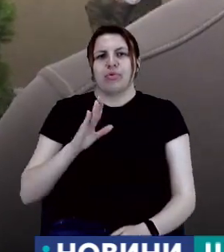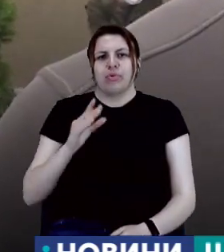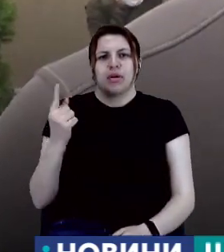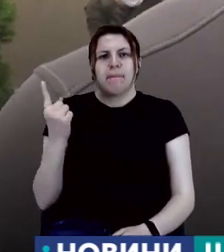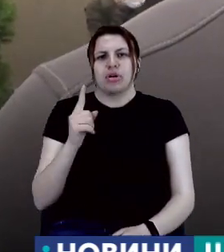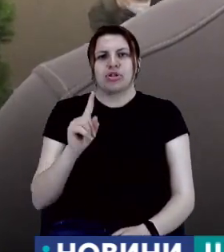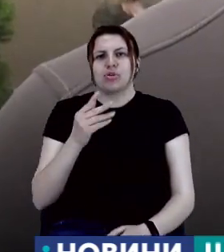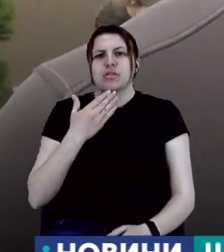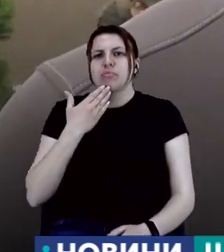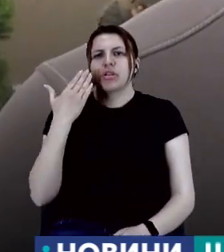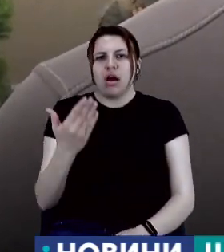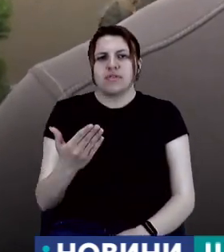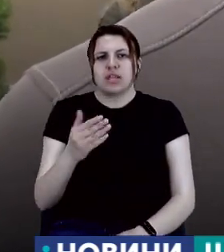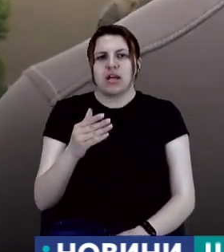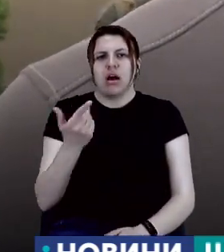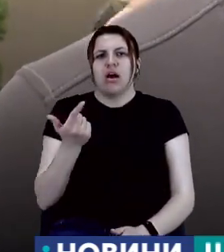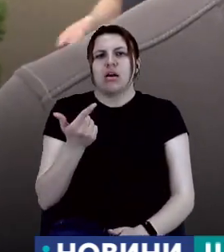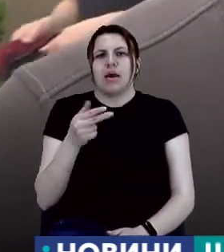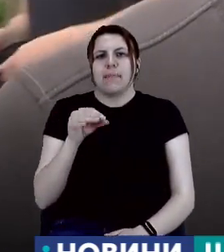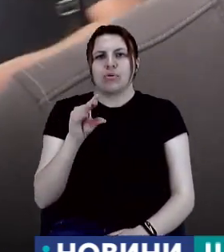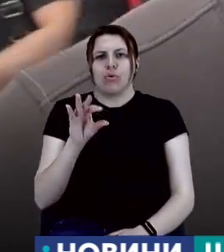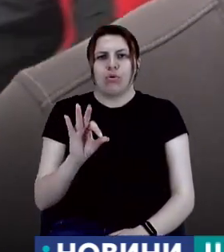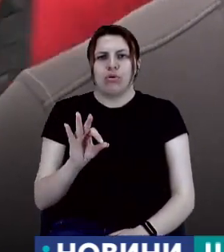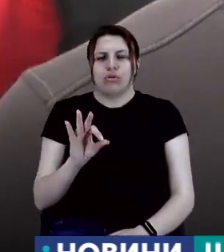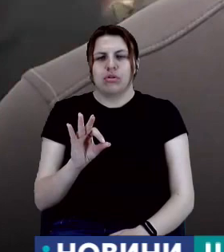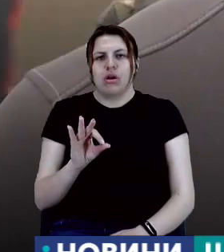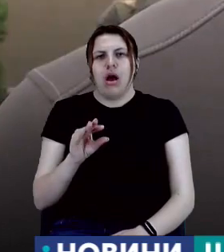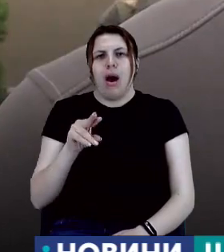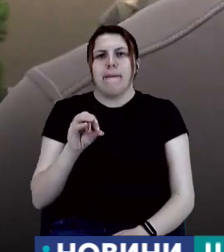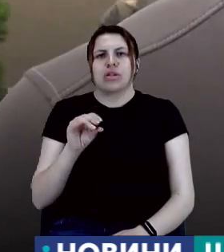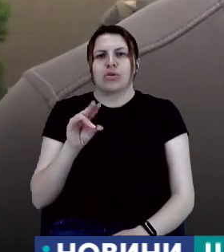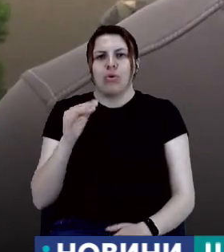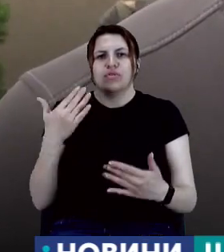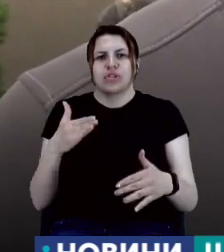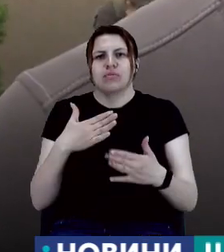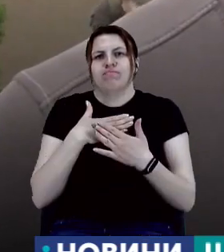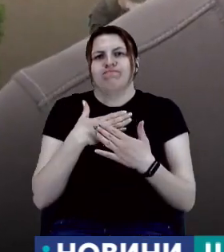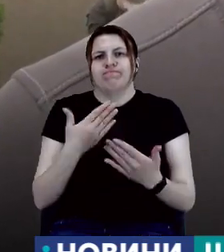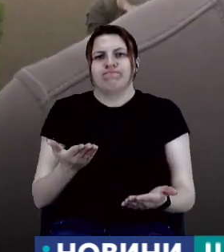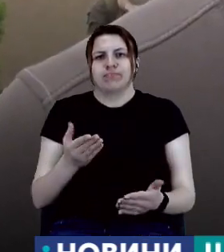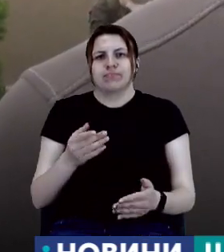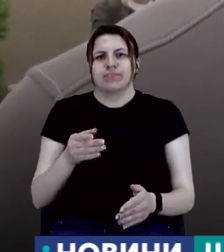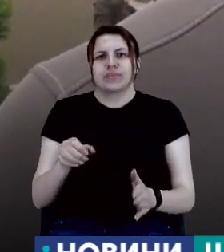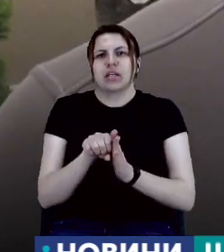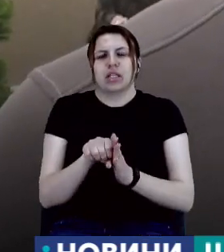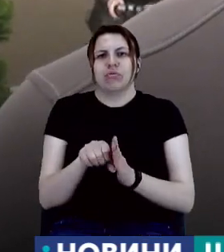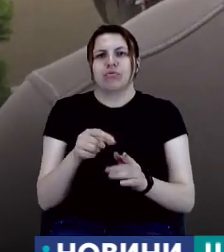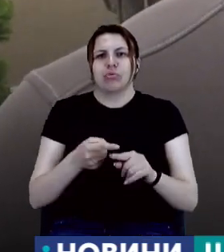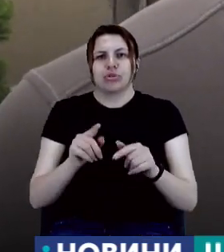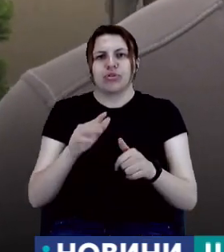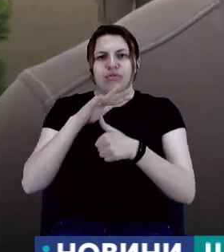спитався, а де Петро? А Петро вже був, загинув, тому що вертоліт впав на